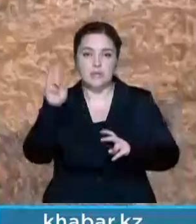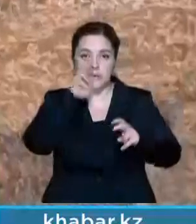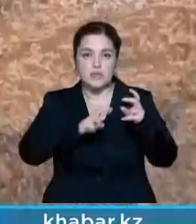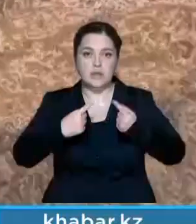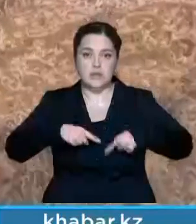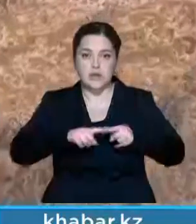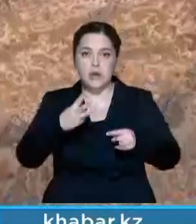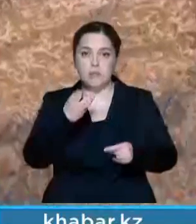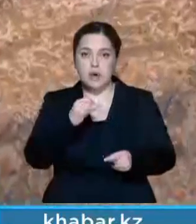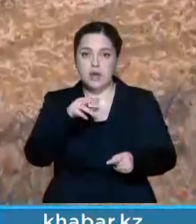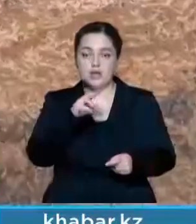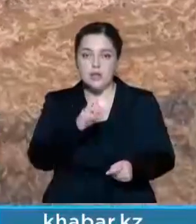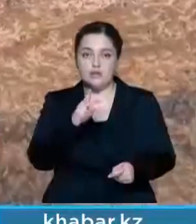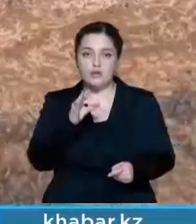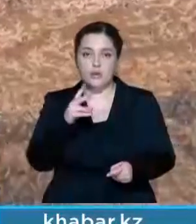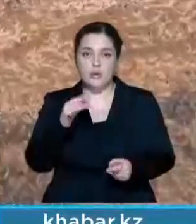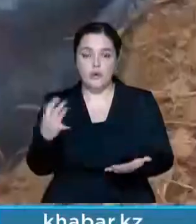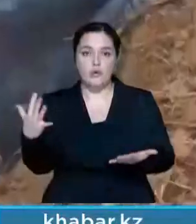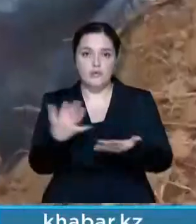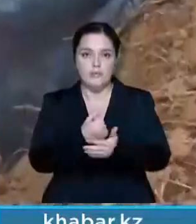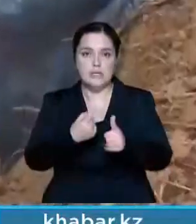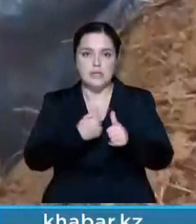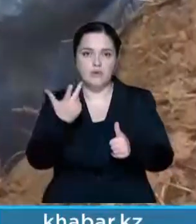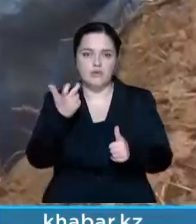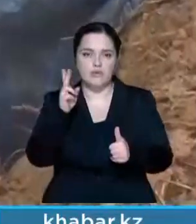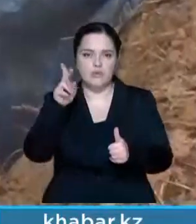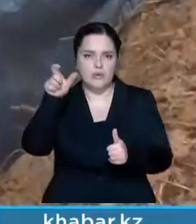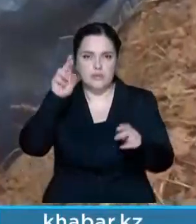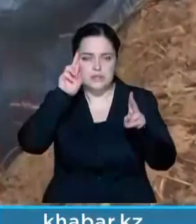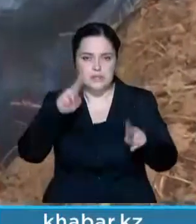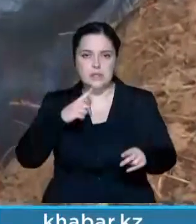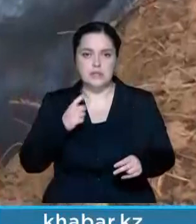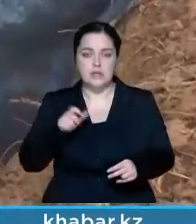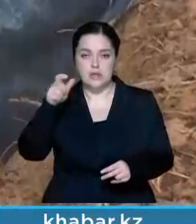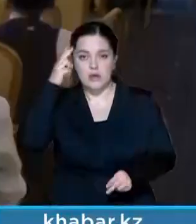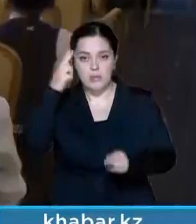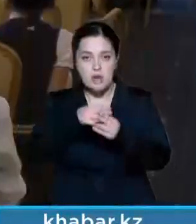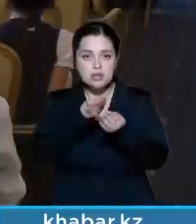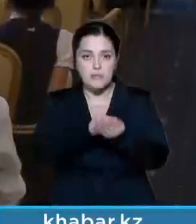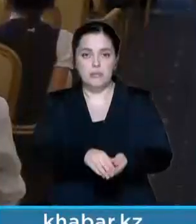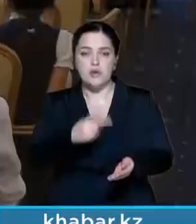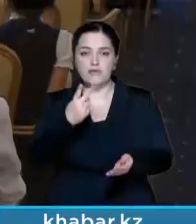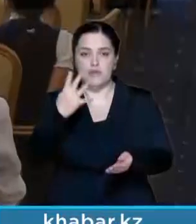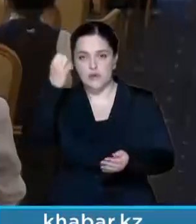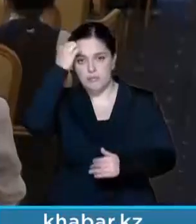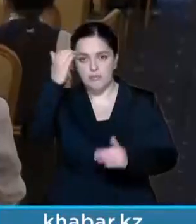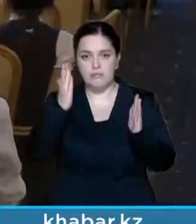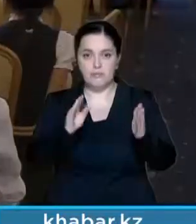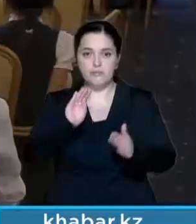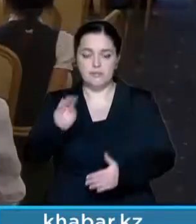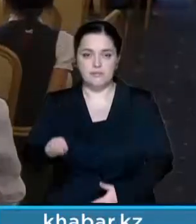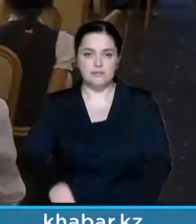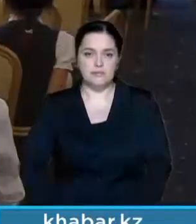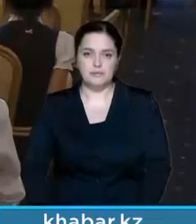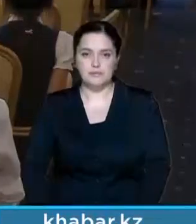отряду «Майдан-Жолы» удалось выяснить имена 300 неизвестных солдат. На братских могилах установили 24 памятника.